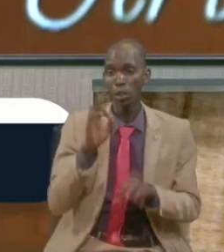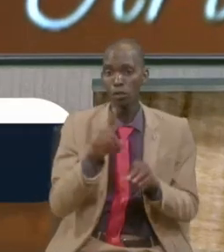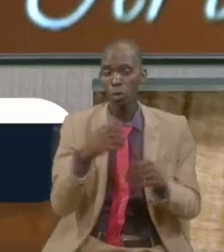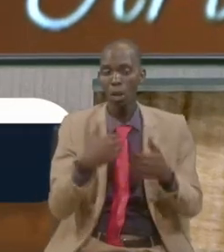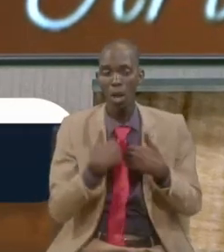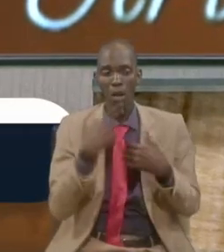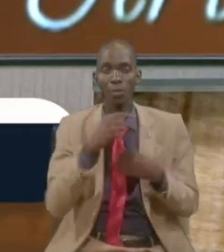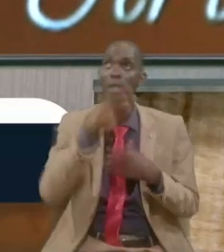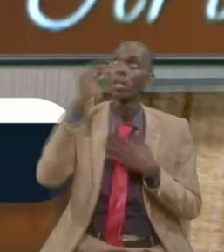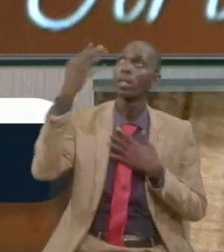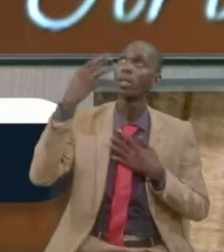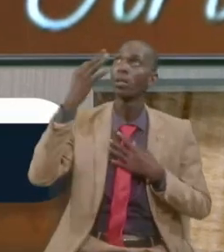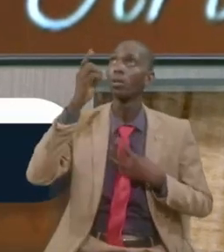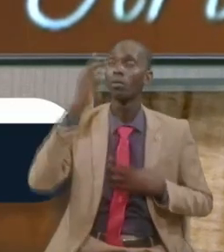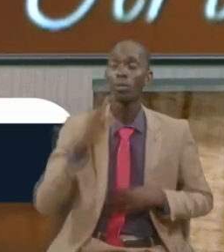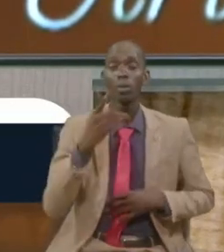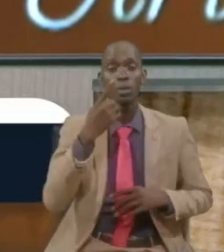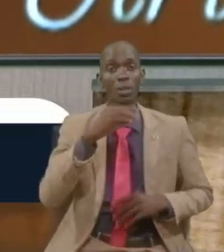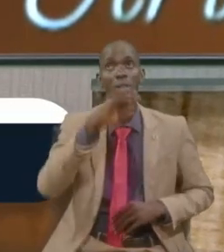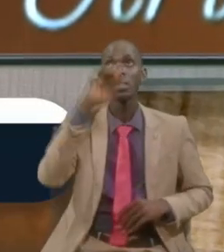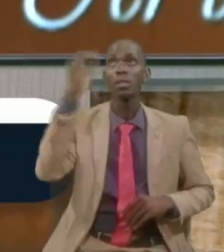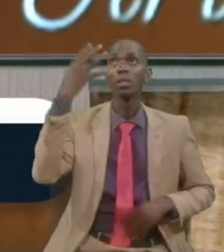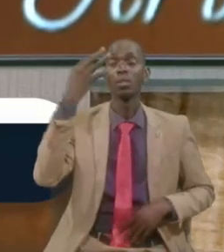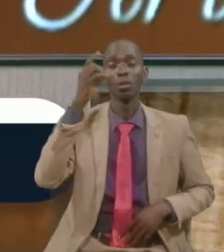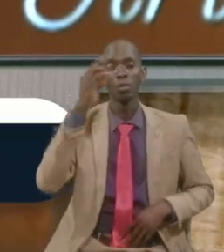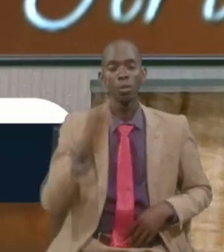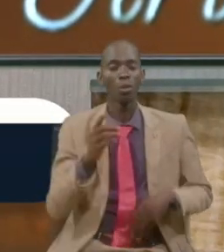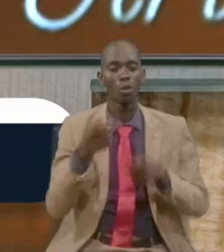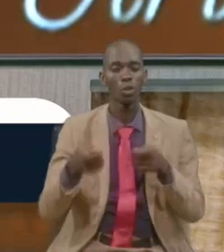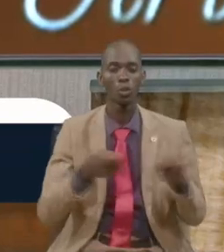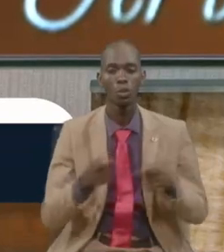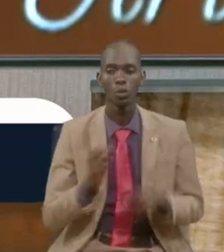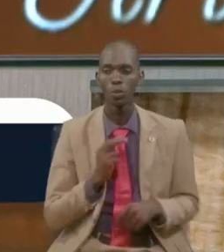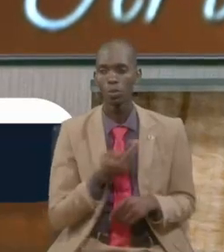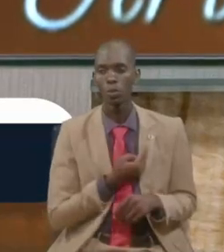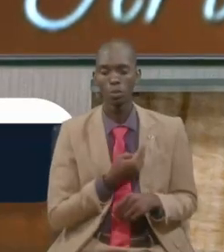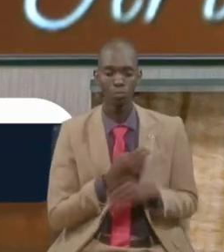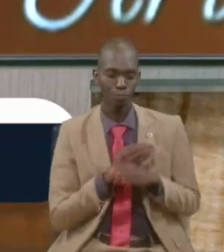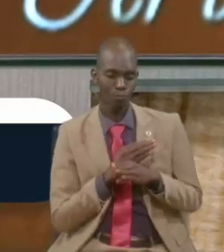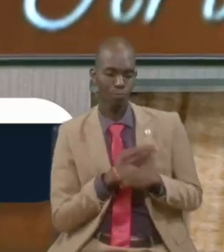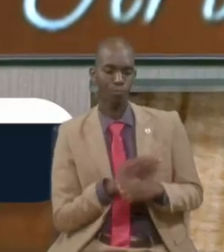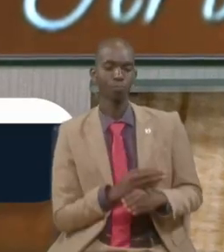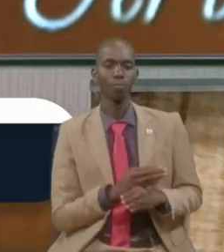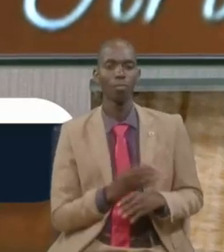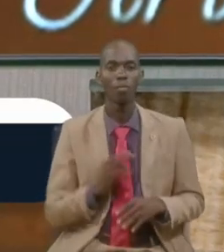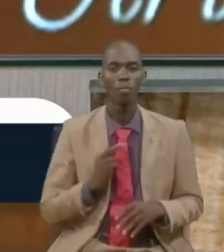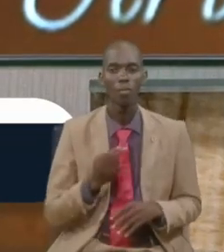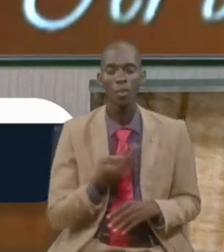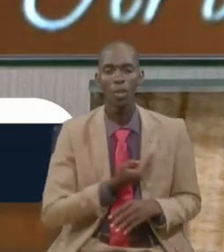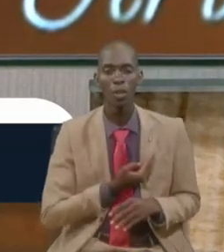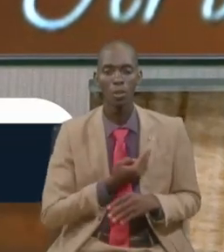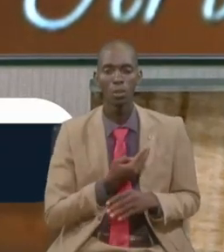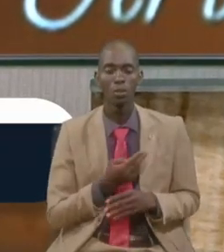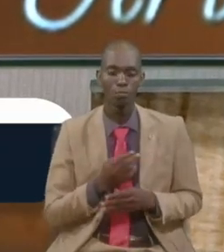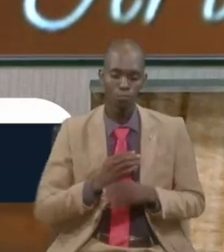vous avez la grâce de Dieu. La grâce de Dieu nous contrôle. La grâce de Dieu nous restreint.